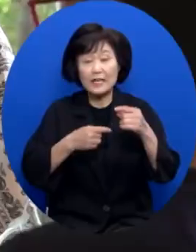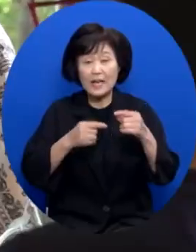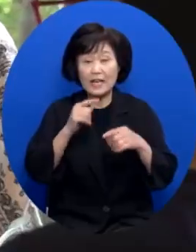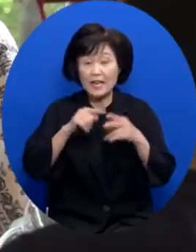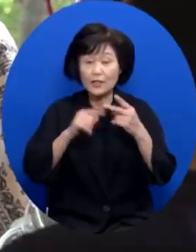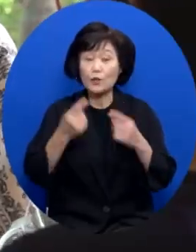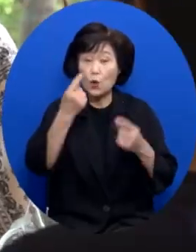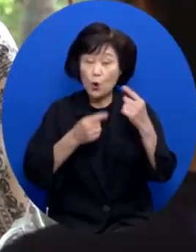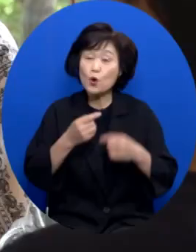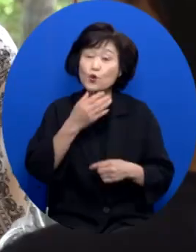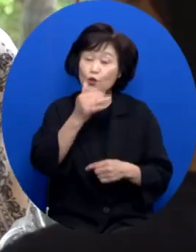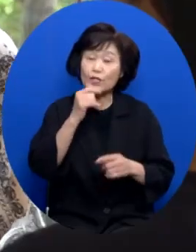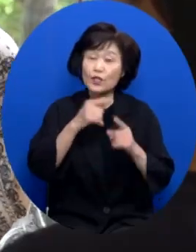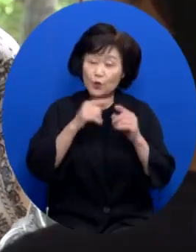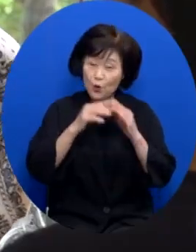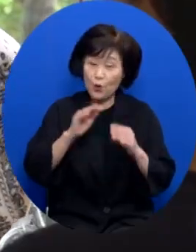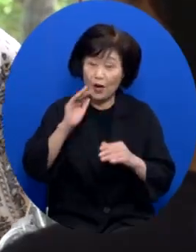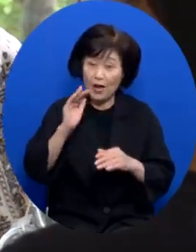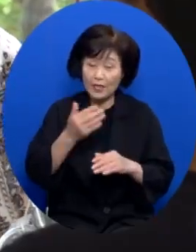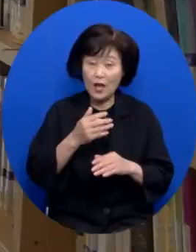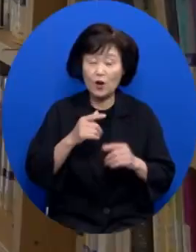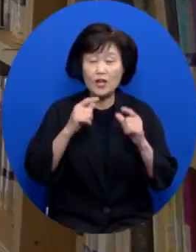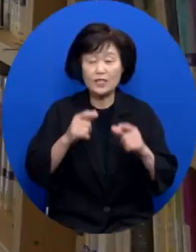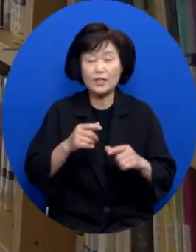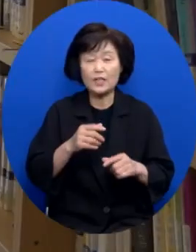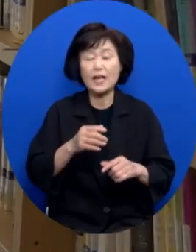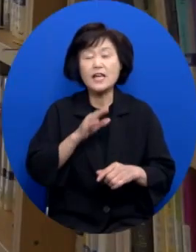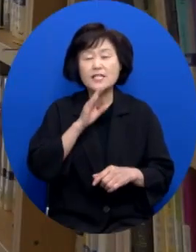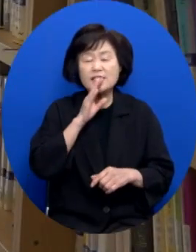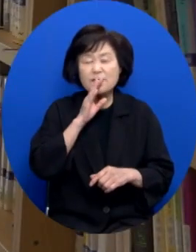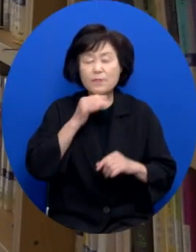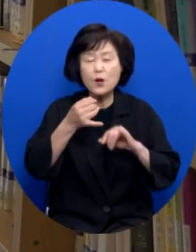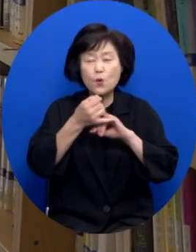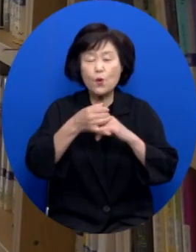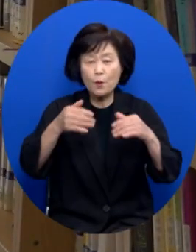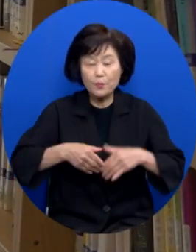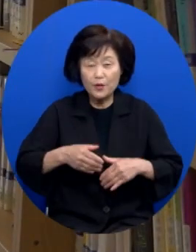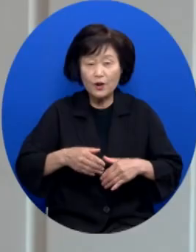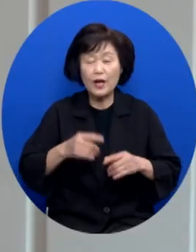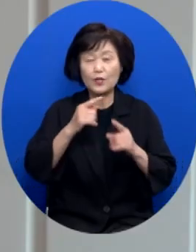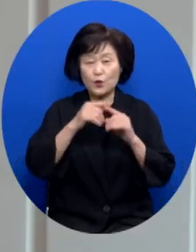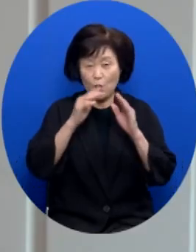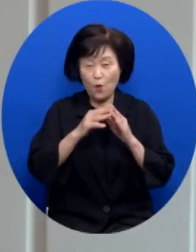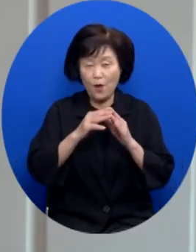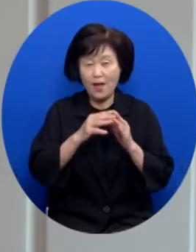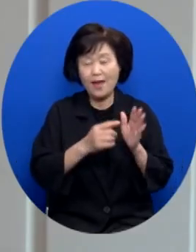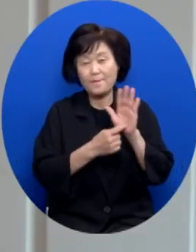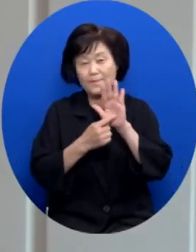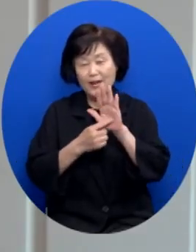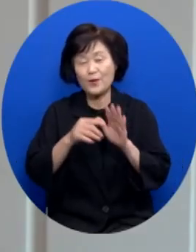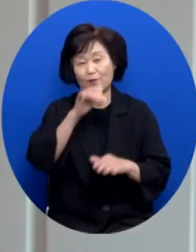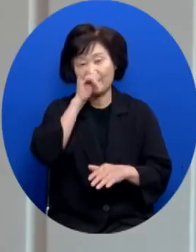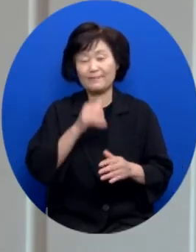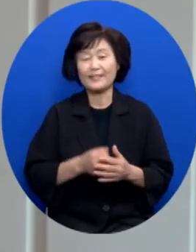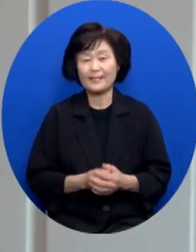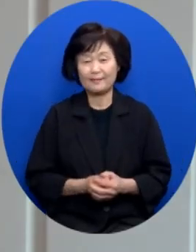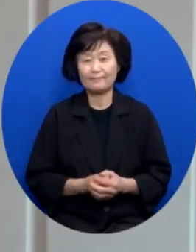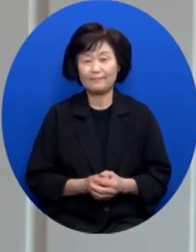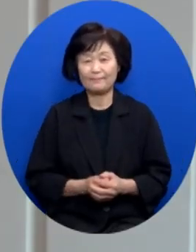있는 쉼터가 되어 우리 지역에 꼭 필요한 교회의 존재 가치를 알리고 있습니다. CTS 뉴스 김지혜입니다.